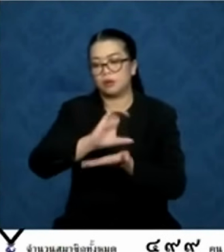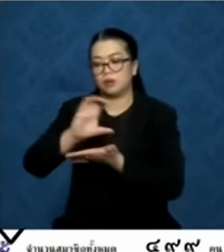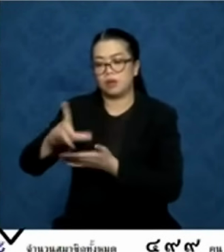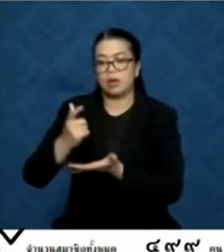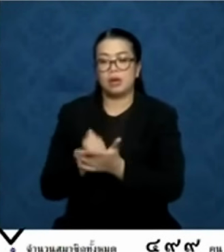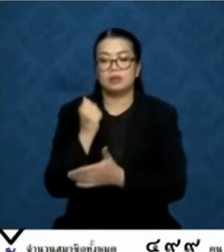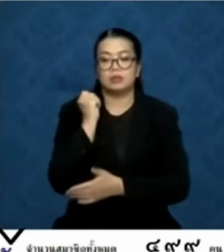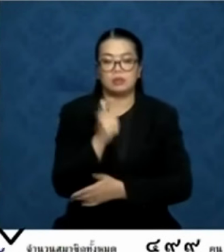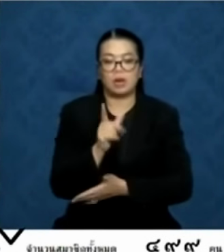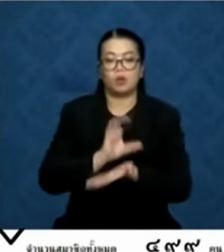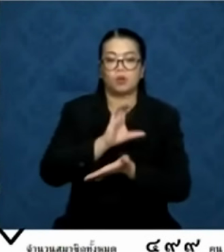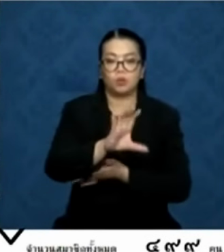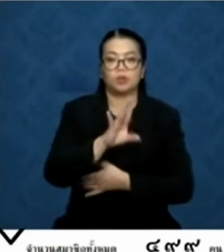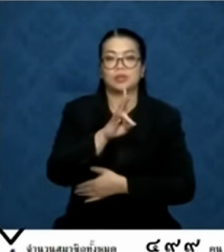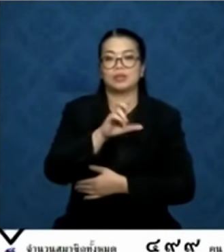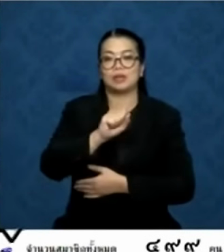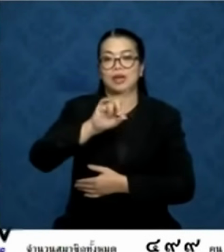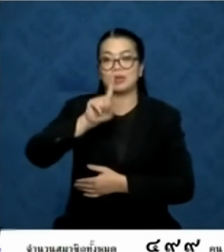า